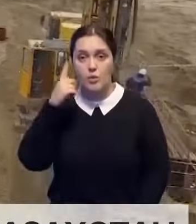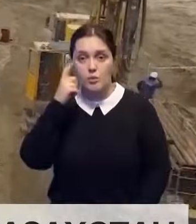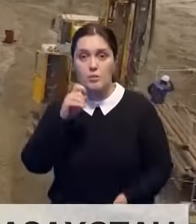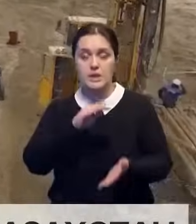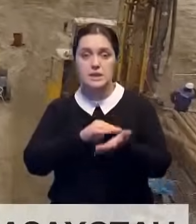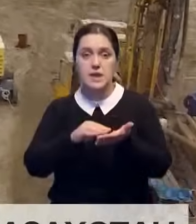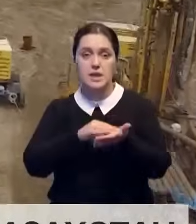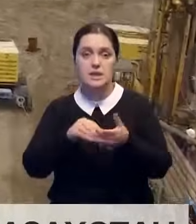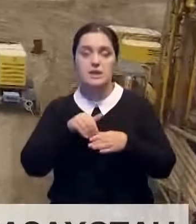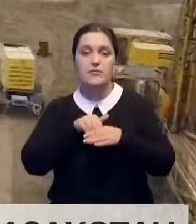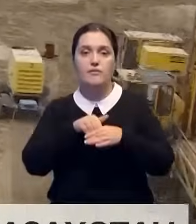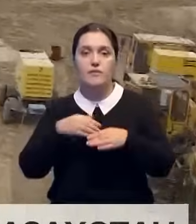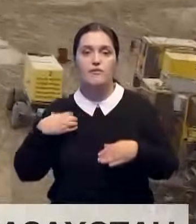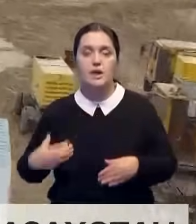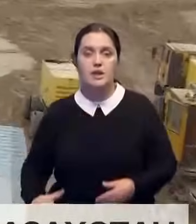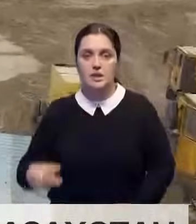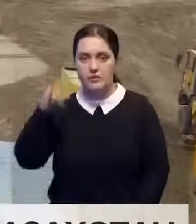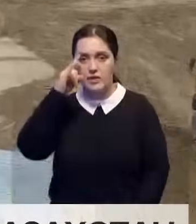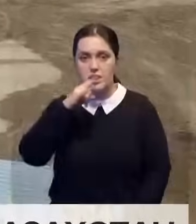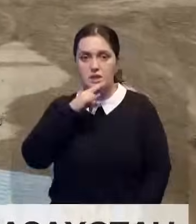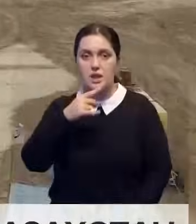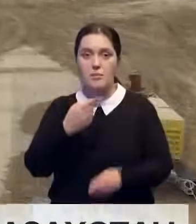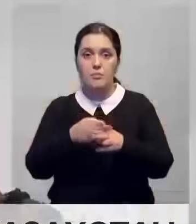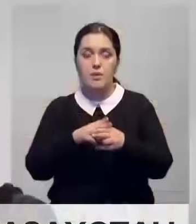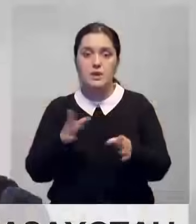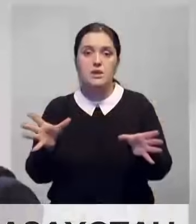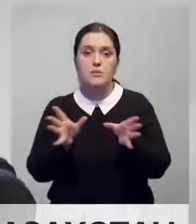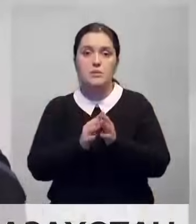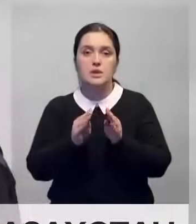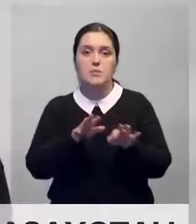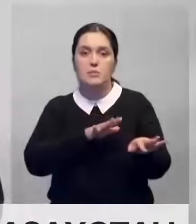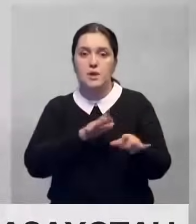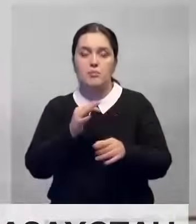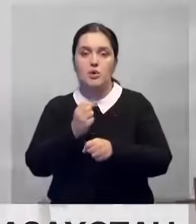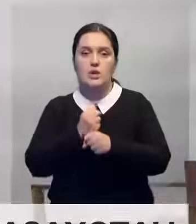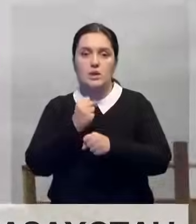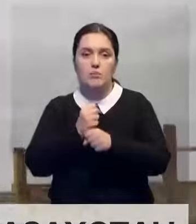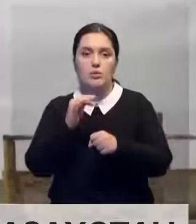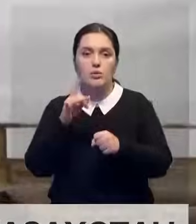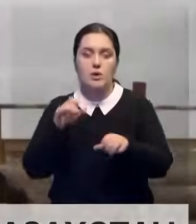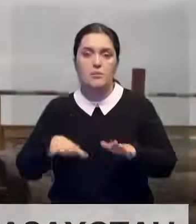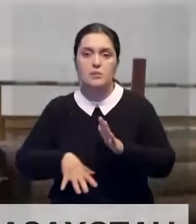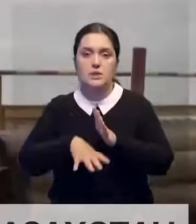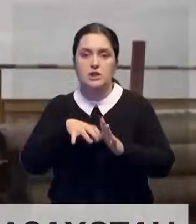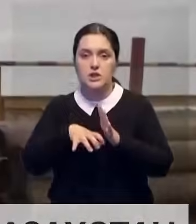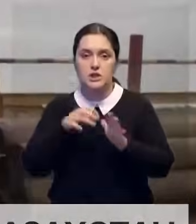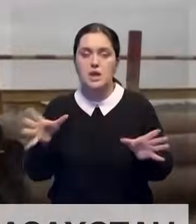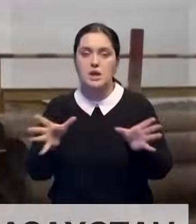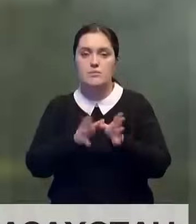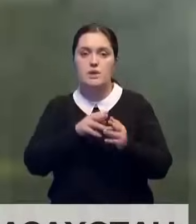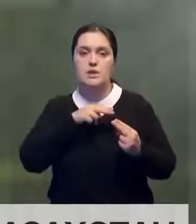Упоминается в статье и об инвестициях Франции в Казахстан. В качестве примера приводятся совместные предприятия по разработке урановых